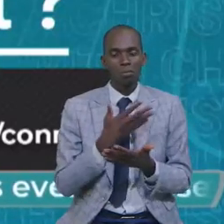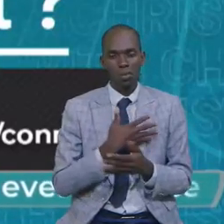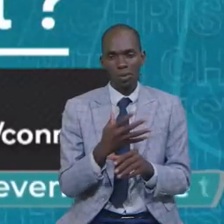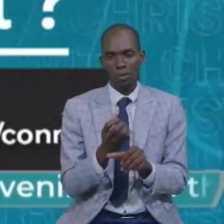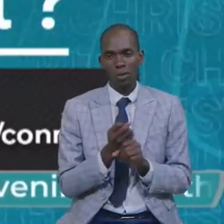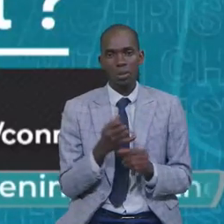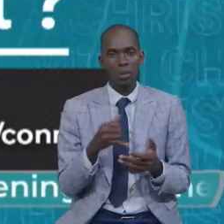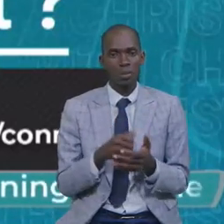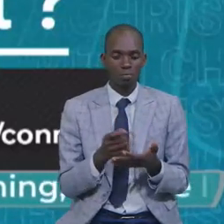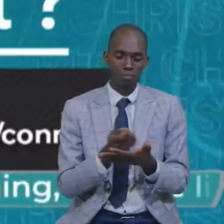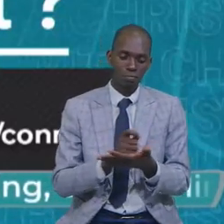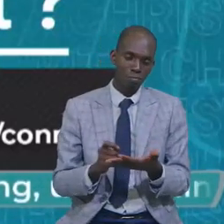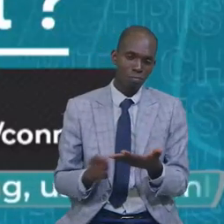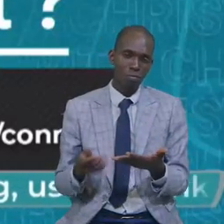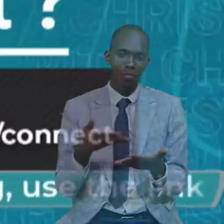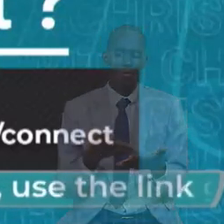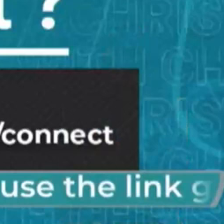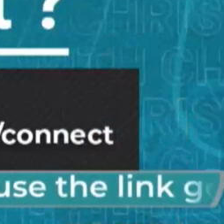quel que soit notre localité